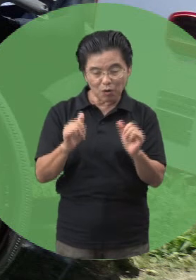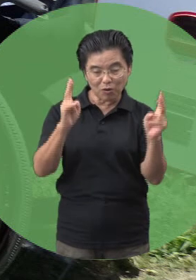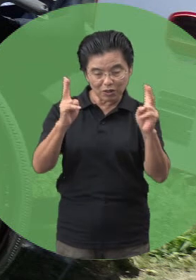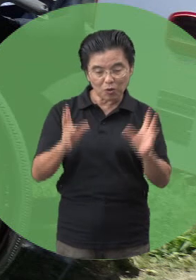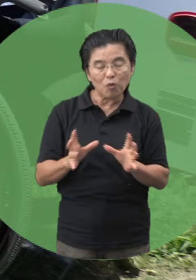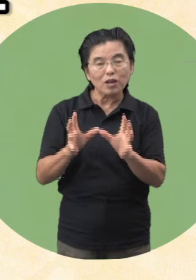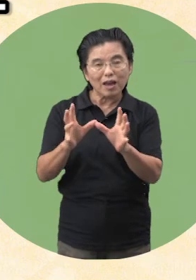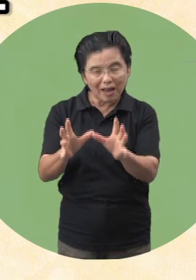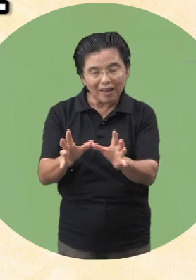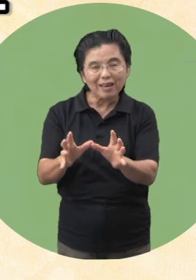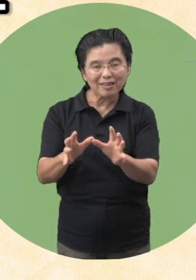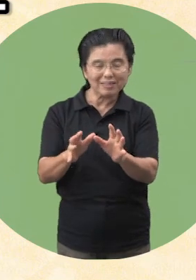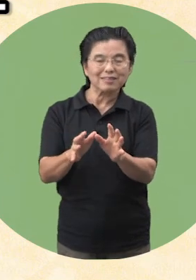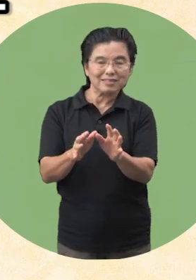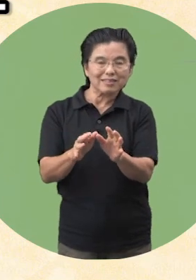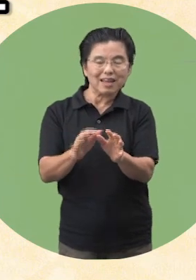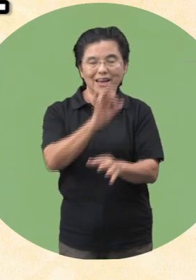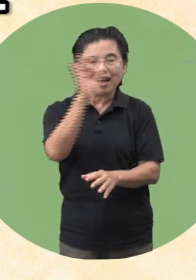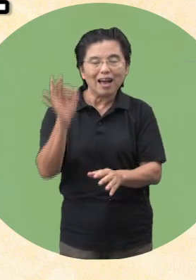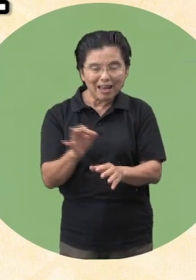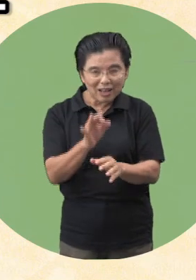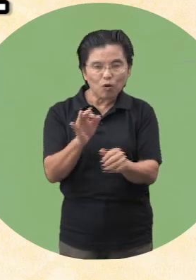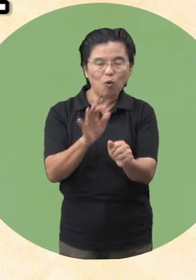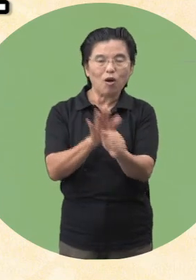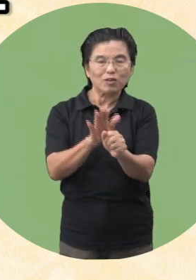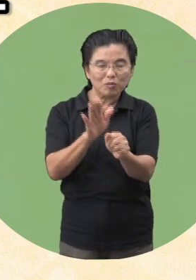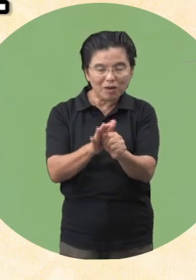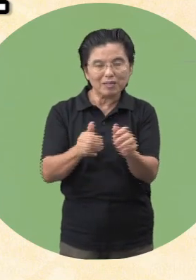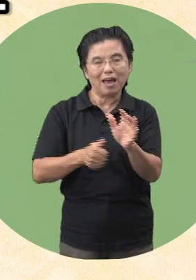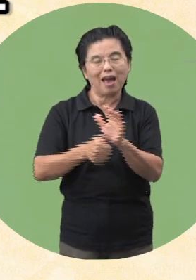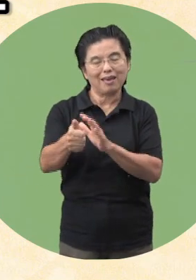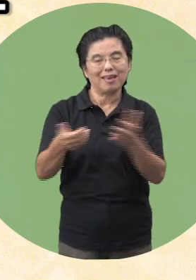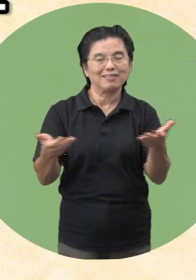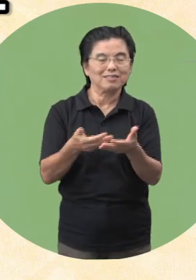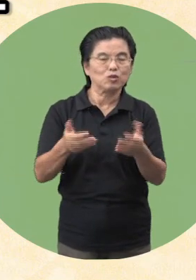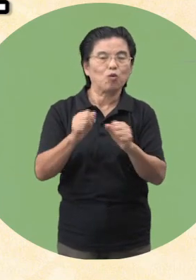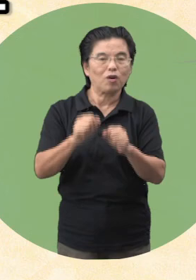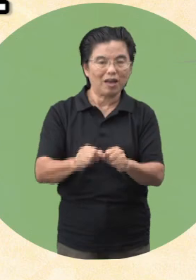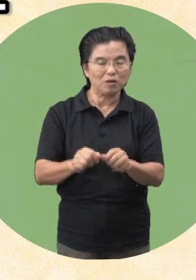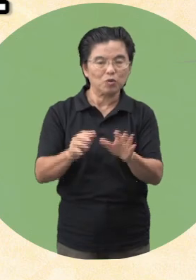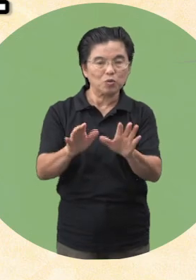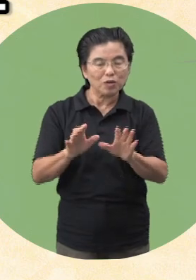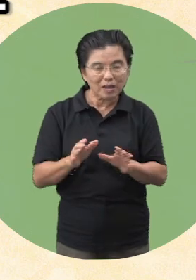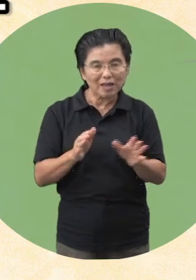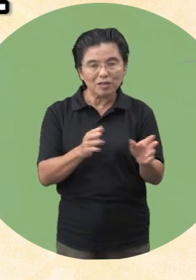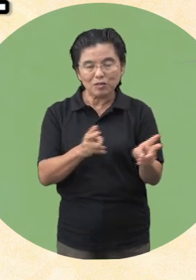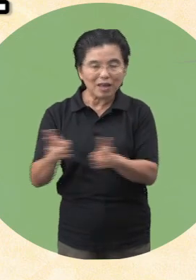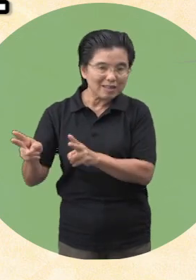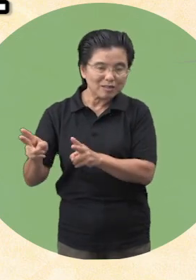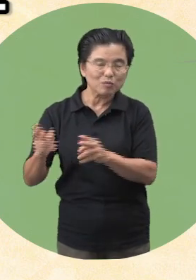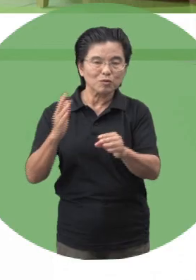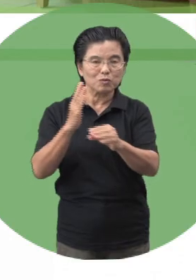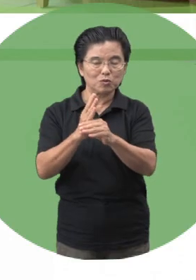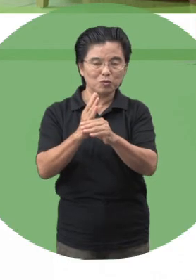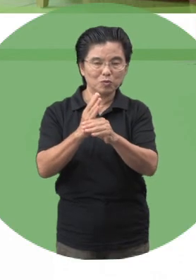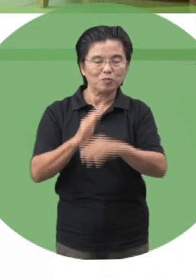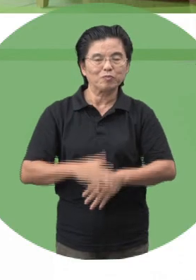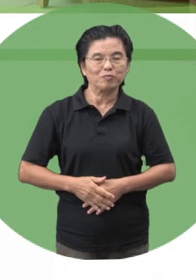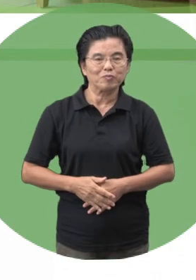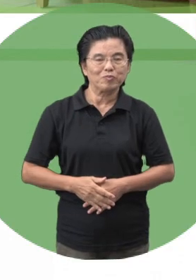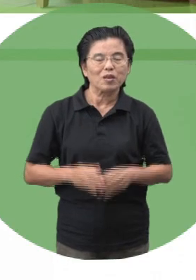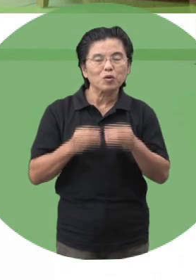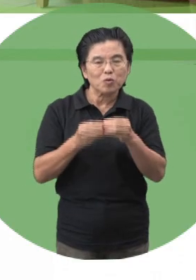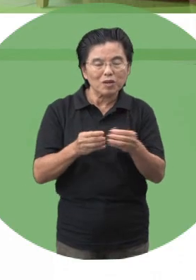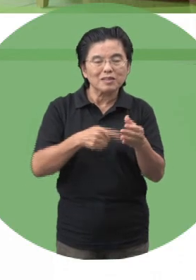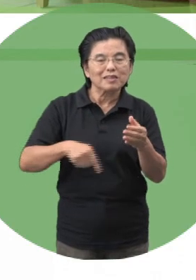縄観光バリアフリーアドバイザー派遣事業を実施して、受け入れ体制の整備を進めています。詳